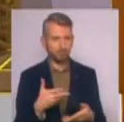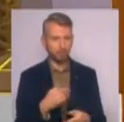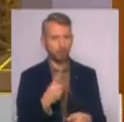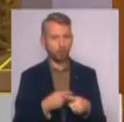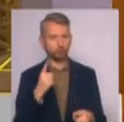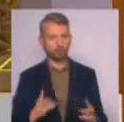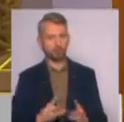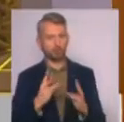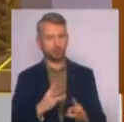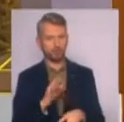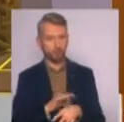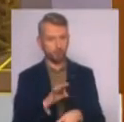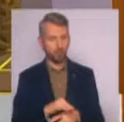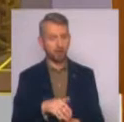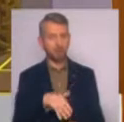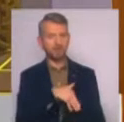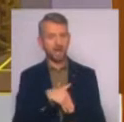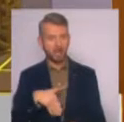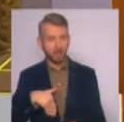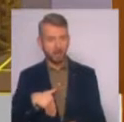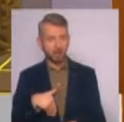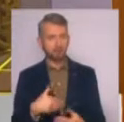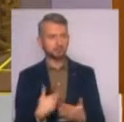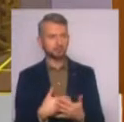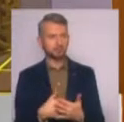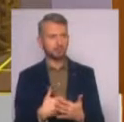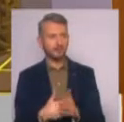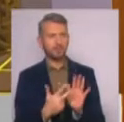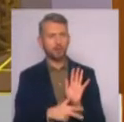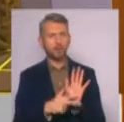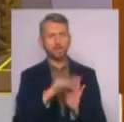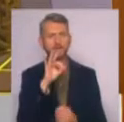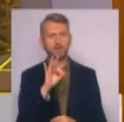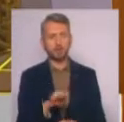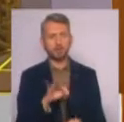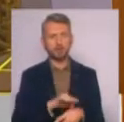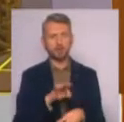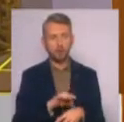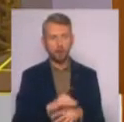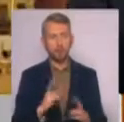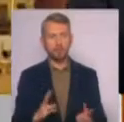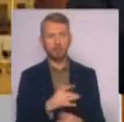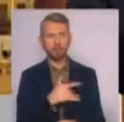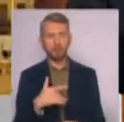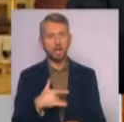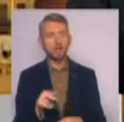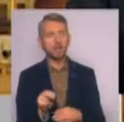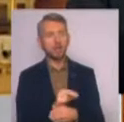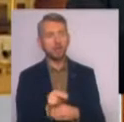гострого запального процесу в легенях, десь біля 80% хворих пневмонією